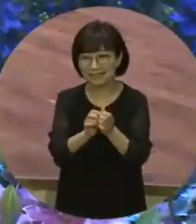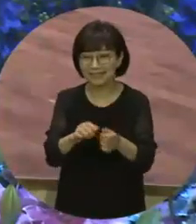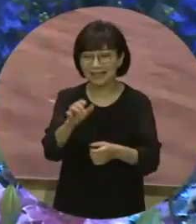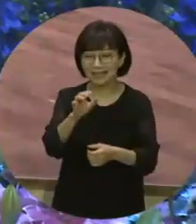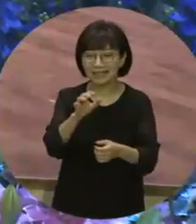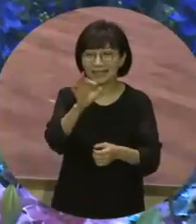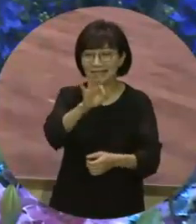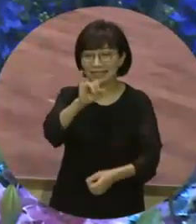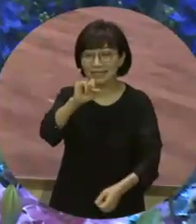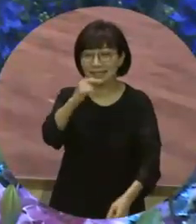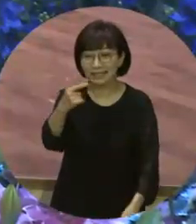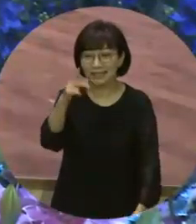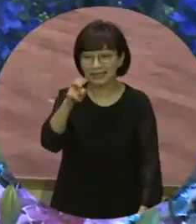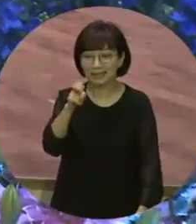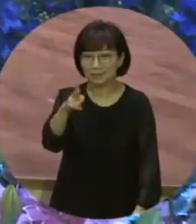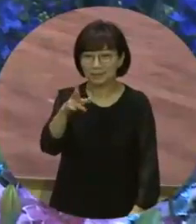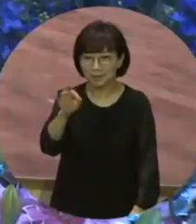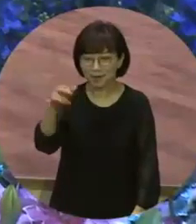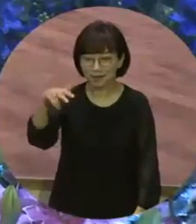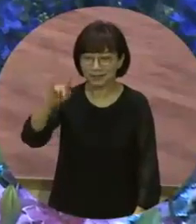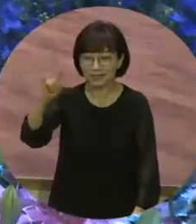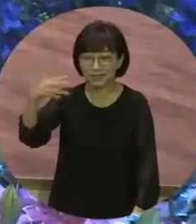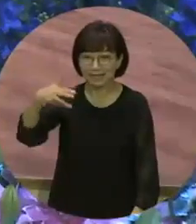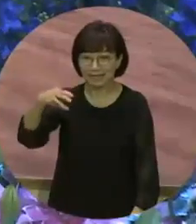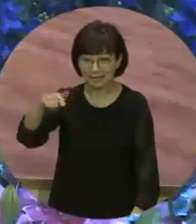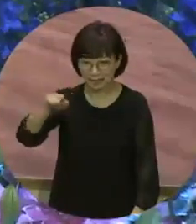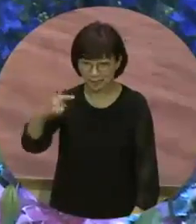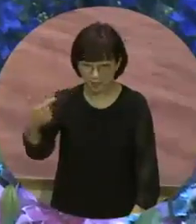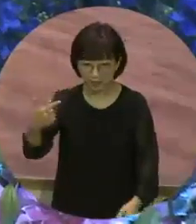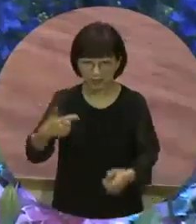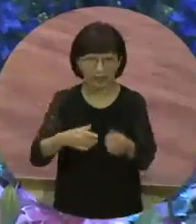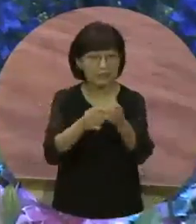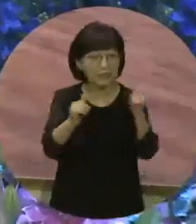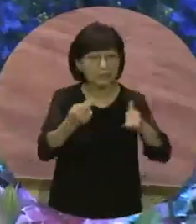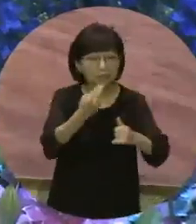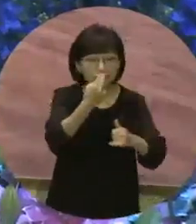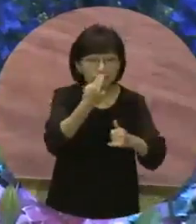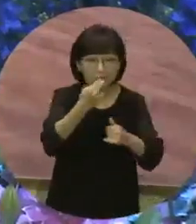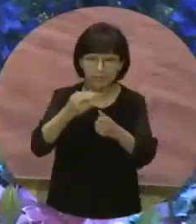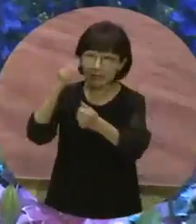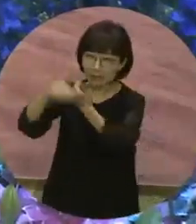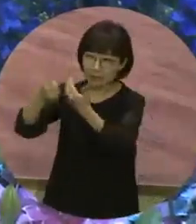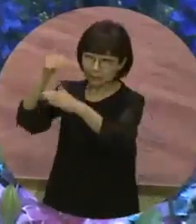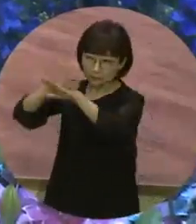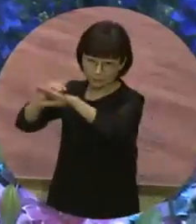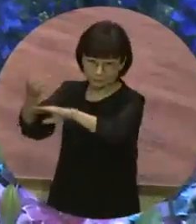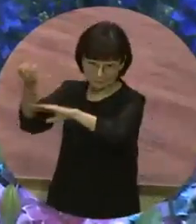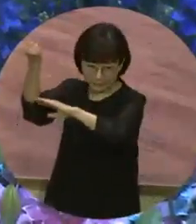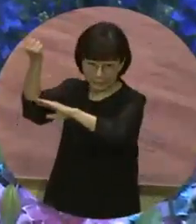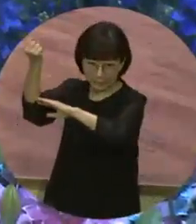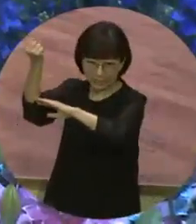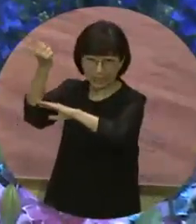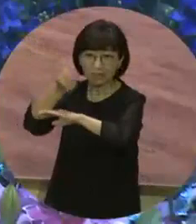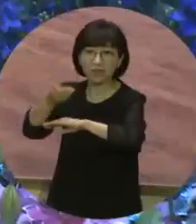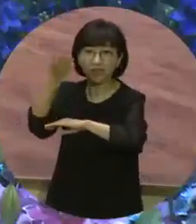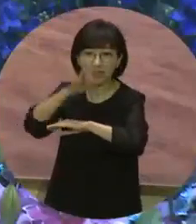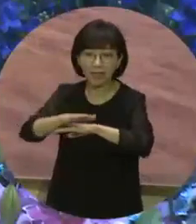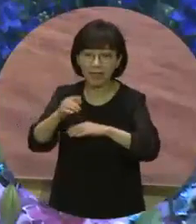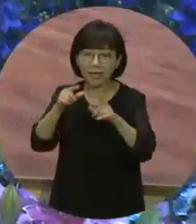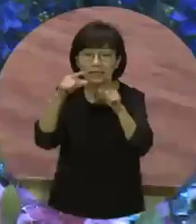원래는 뭐요? 인명제천입니다. 무슨 말인가 하니까 사람의 운명은 하늘에 달렸다 이